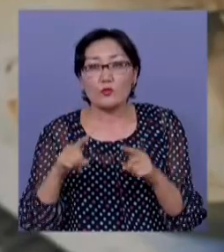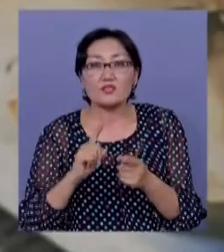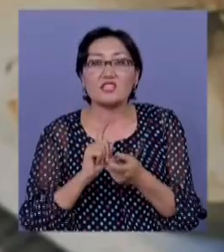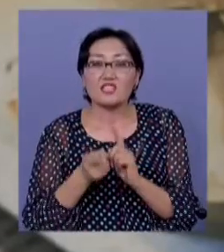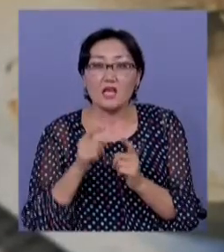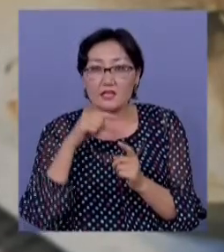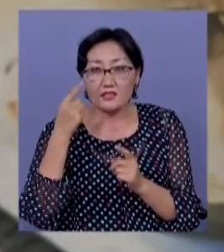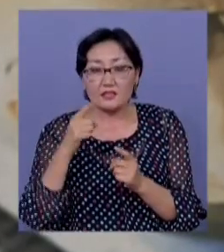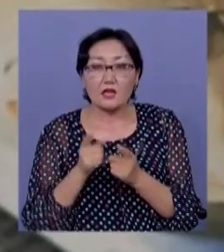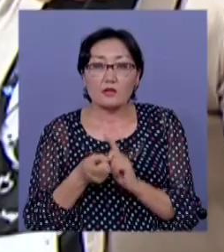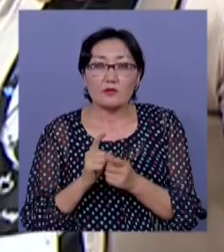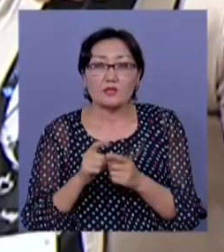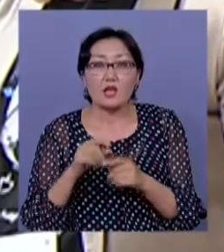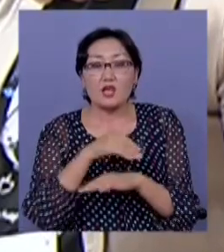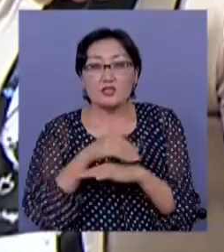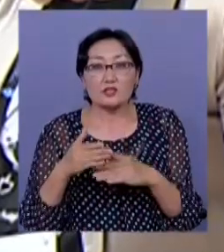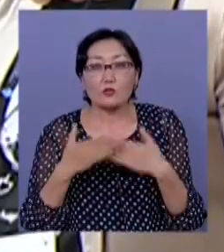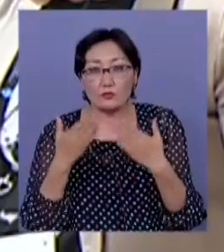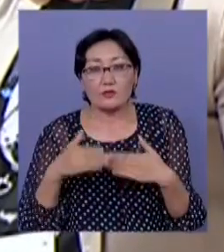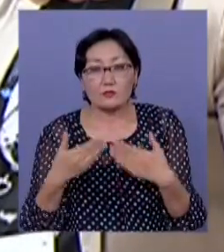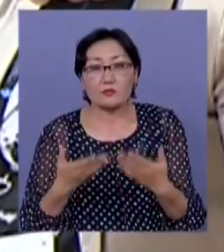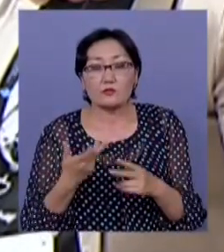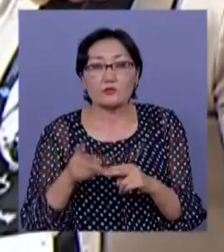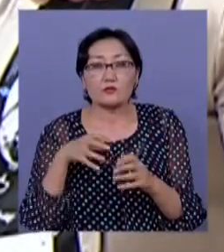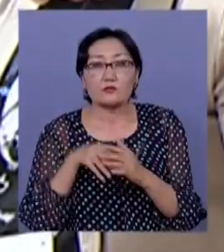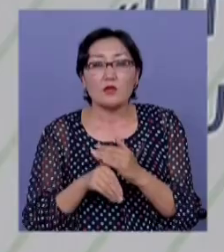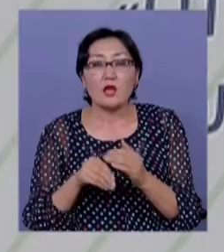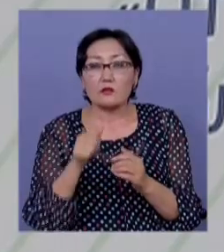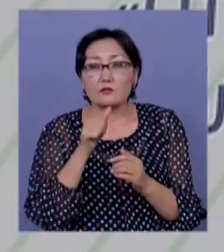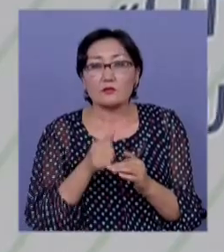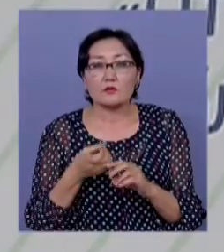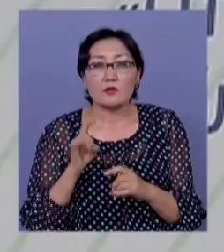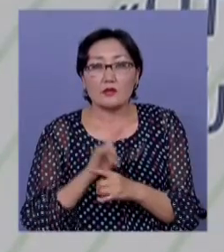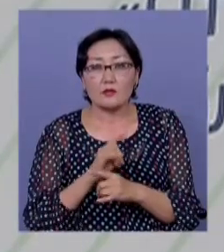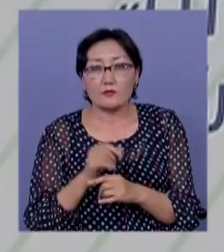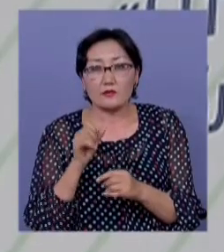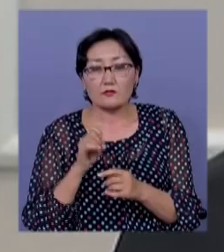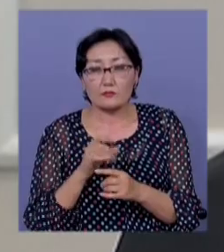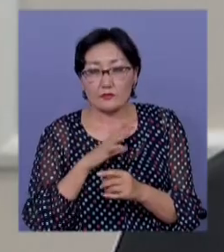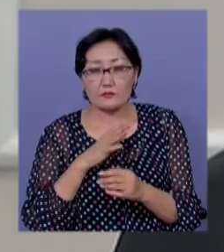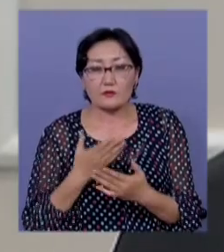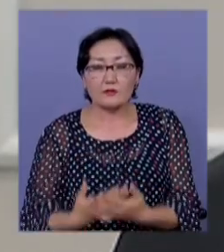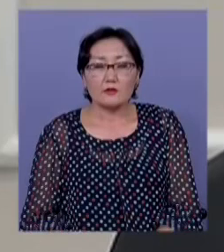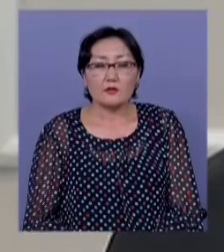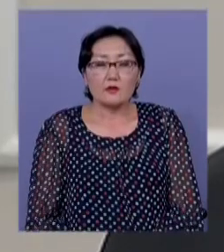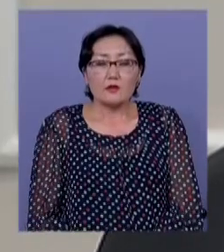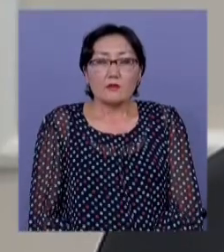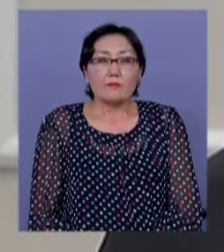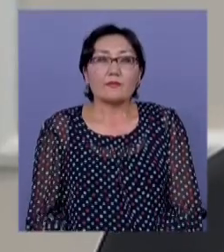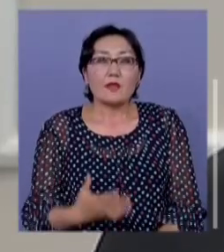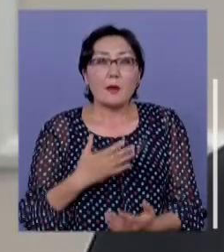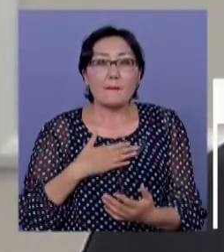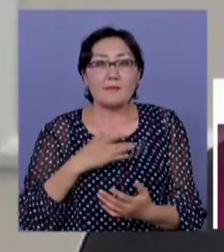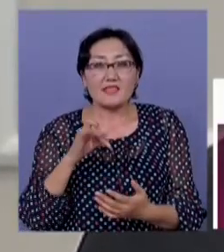тәржімалап шетелдік оқырмандарға ұсынып келді. Десе де олардың арасында да алаяқтарға алданып қалғандар да бар. Менің романым испан